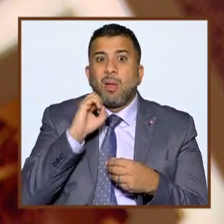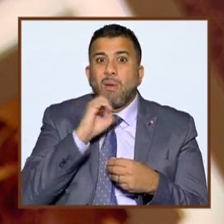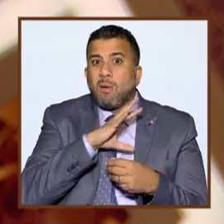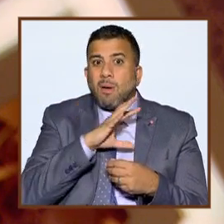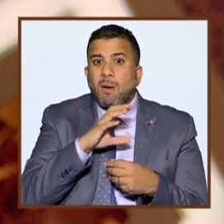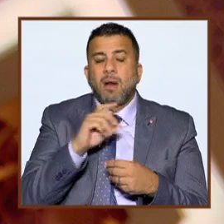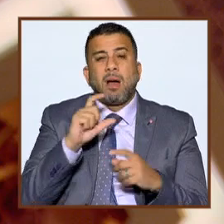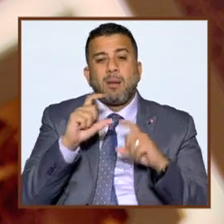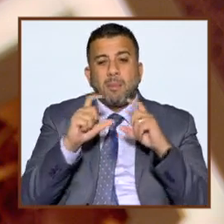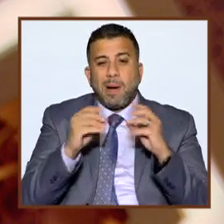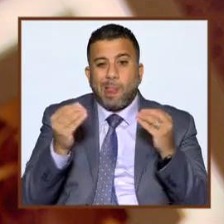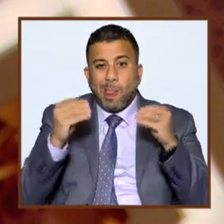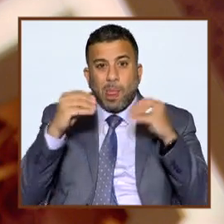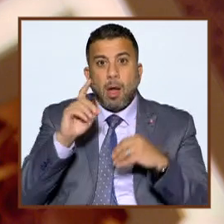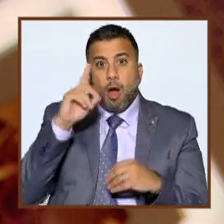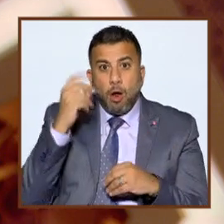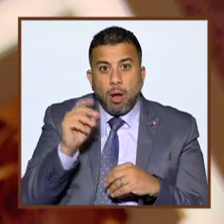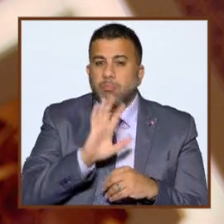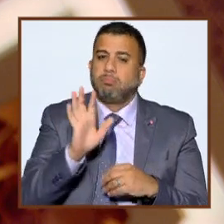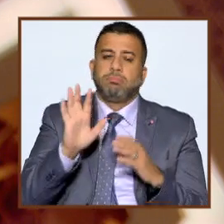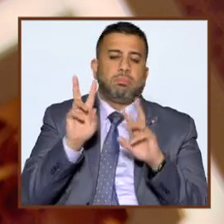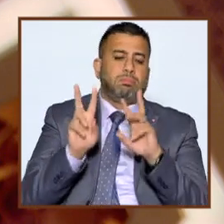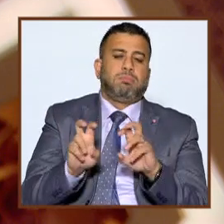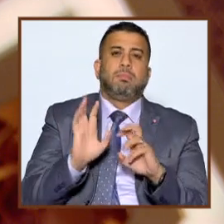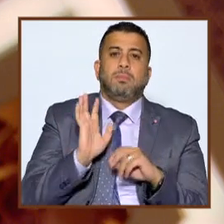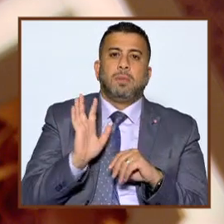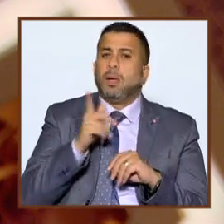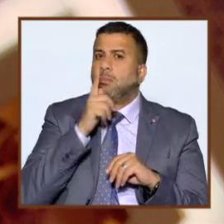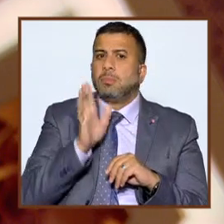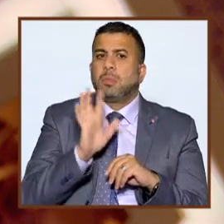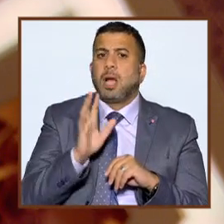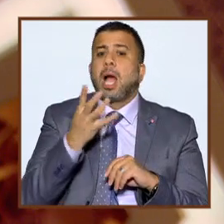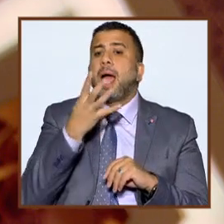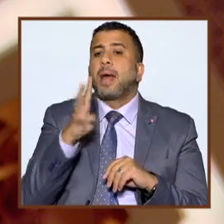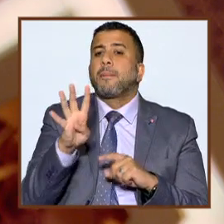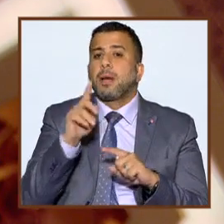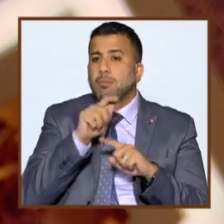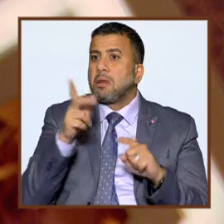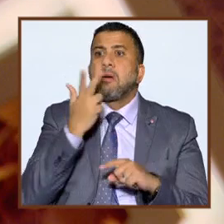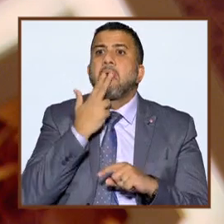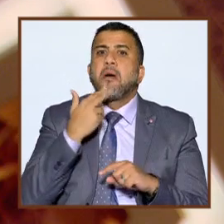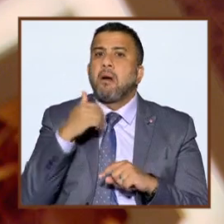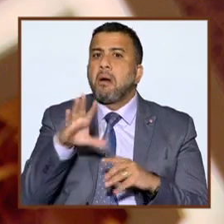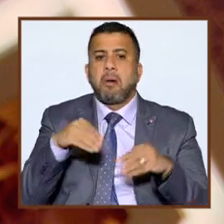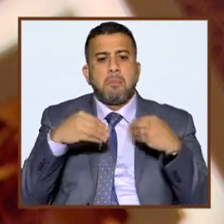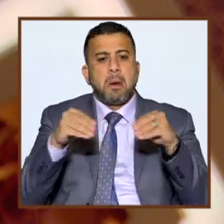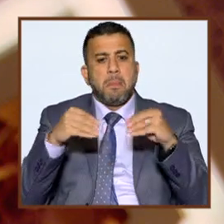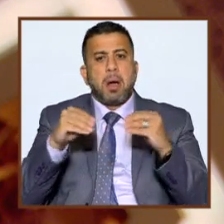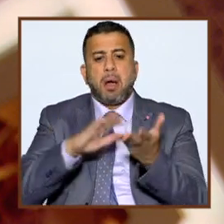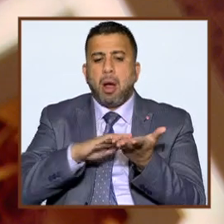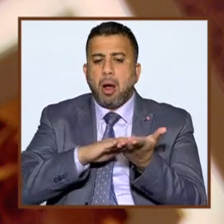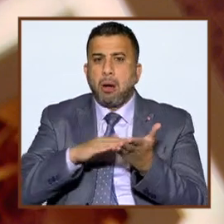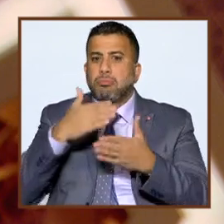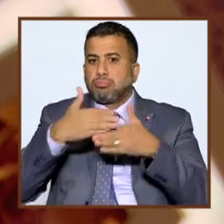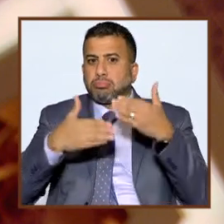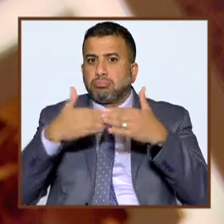من الأنشطة المحرمة وقالوا لك هذا المبلغ نعطيك 40% أرباح مثلا ولكن بعد